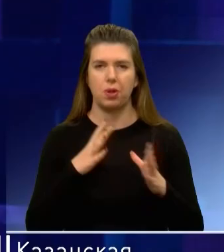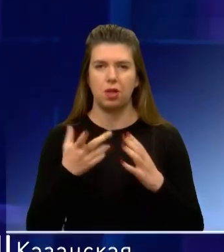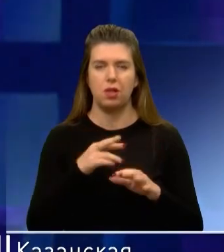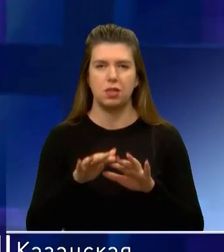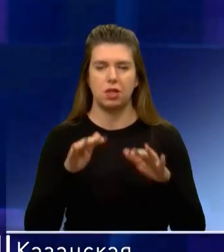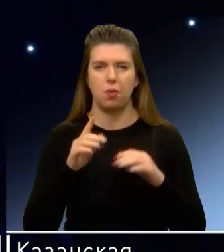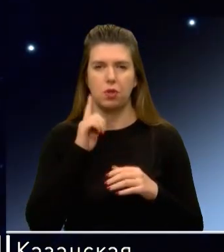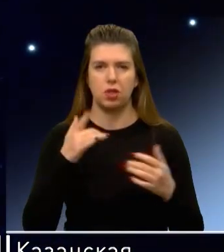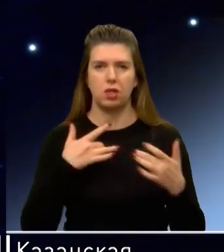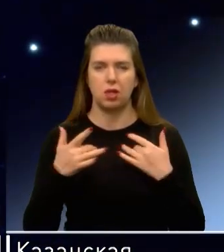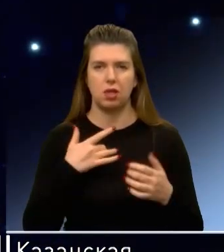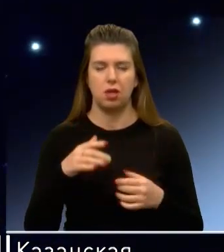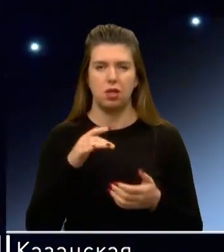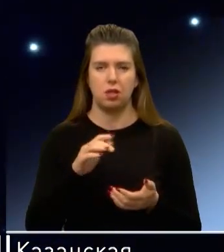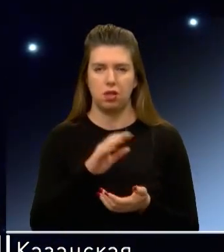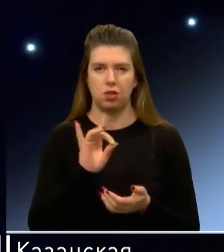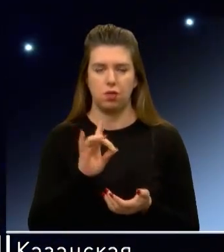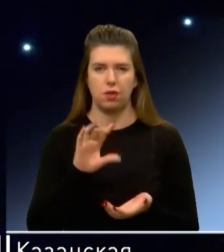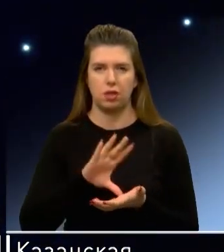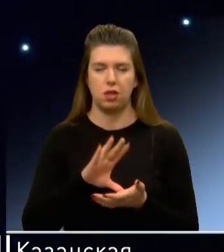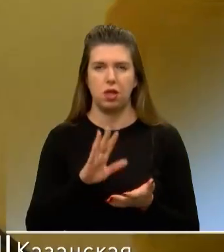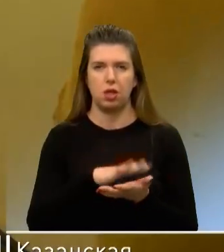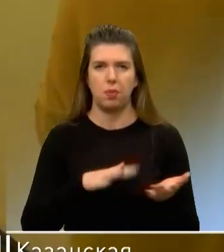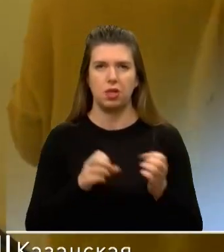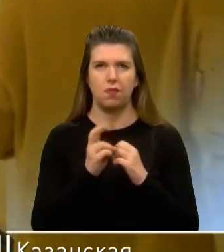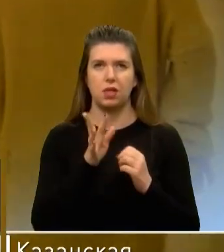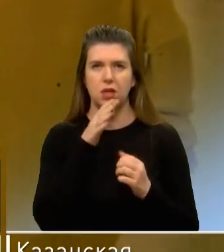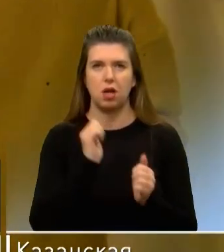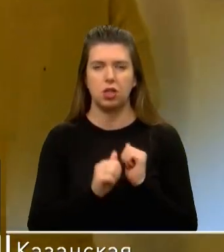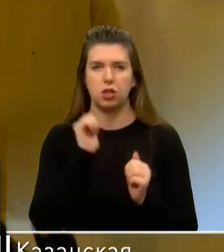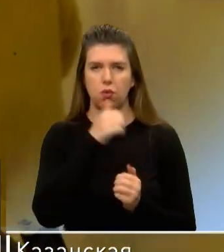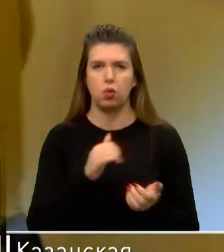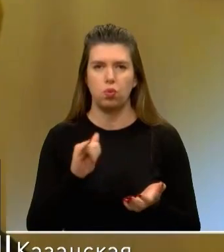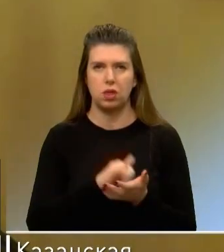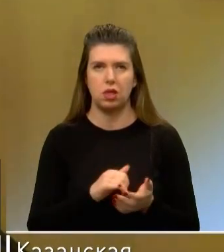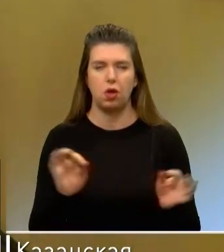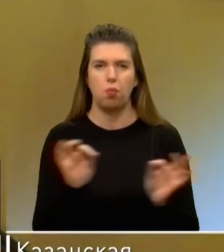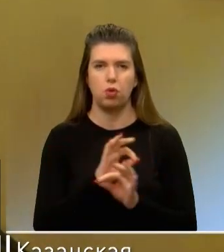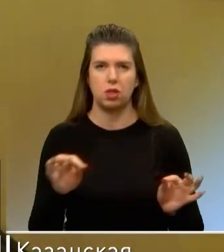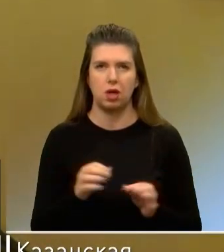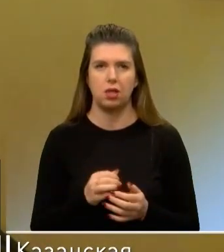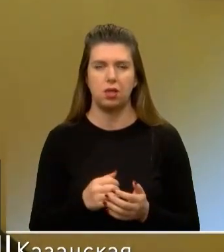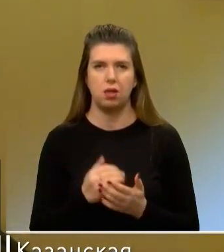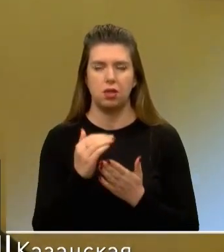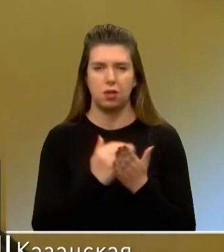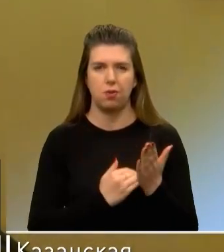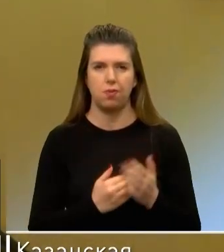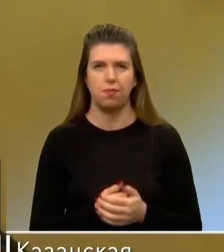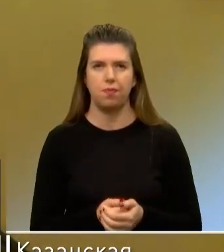зрителей Молодёжный театр Донской столицы на протяжении там 12 лет каждый год ставим музыкальное ревю